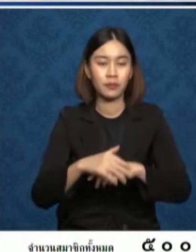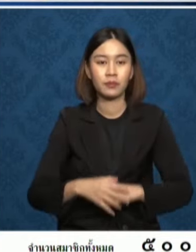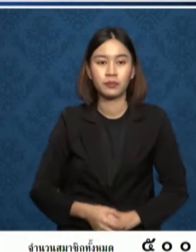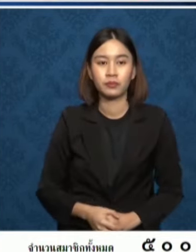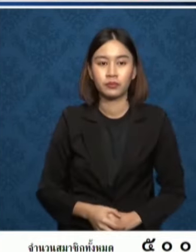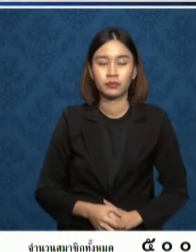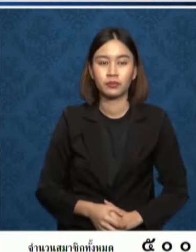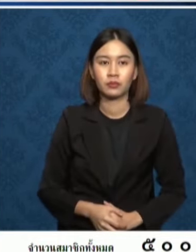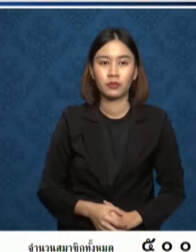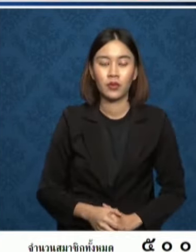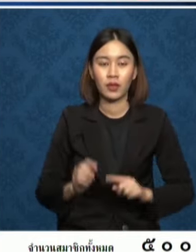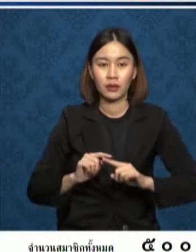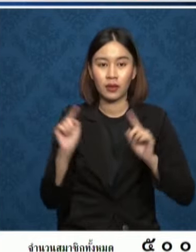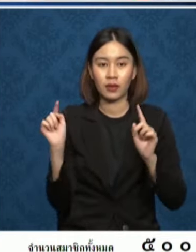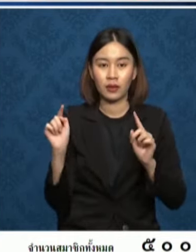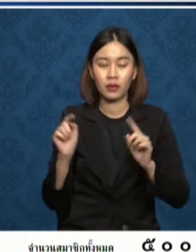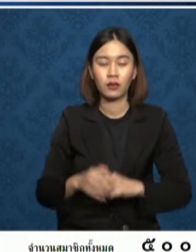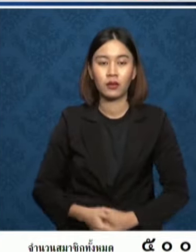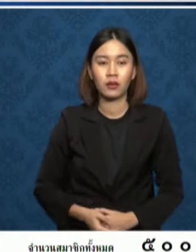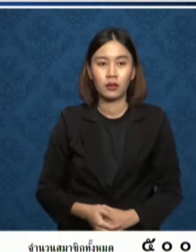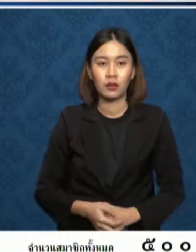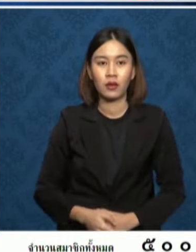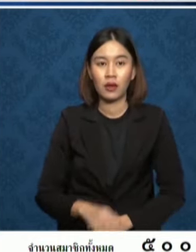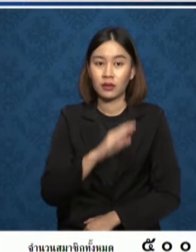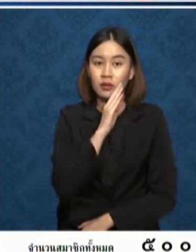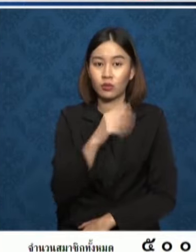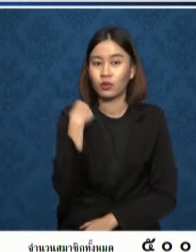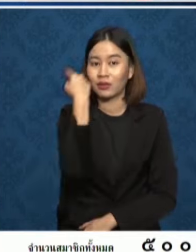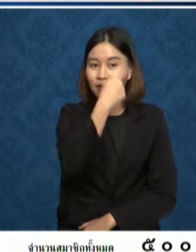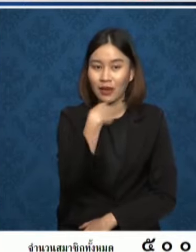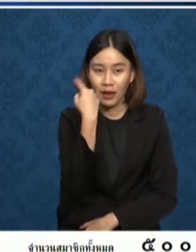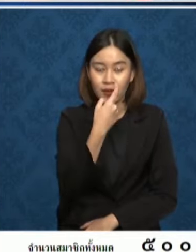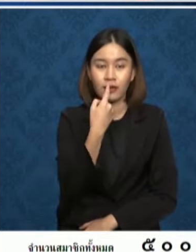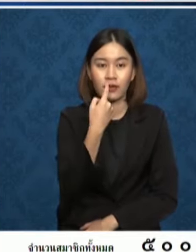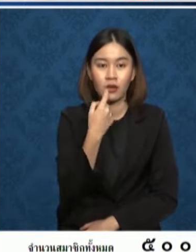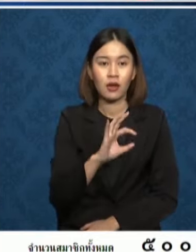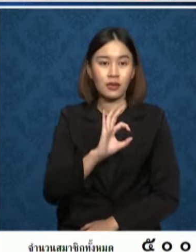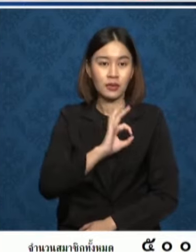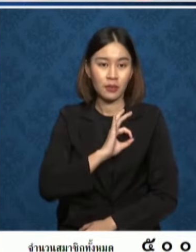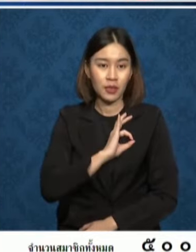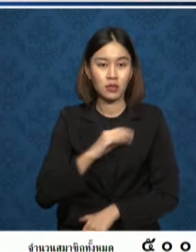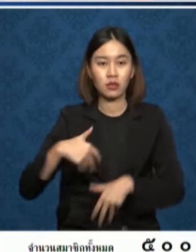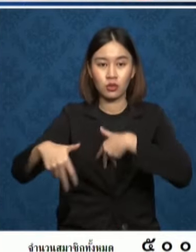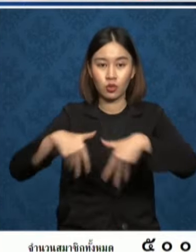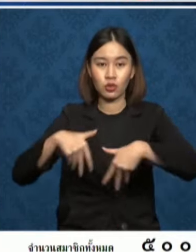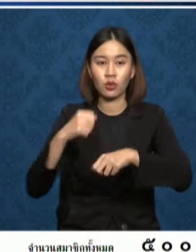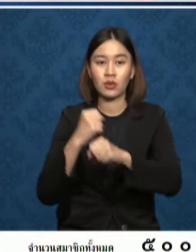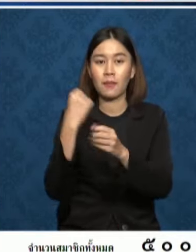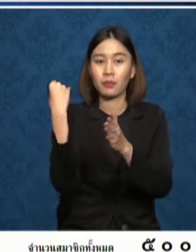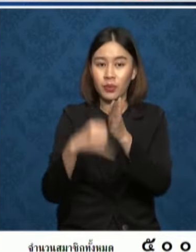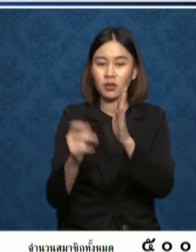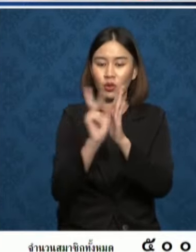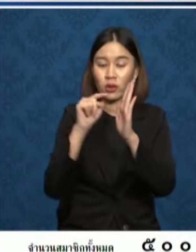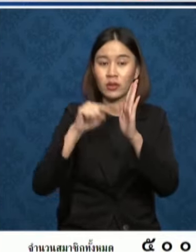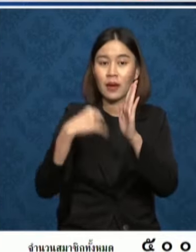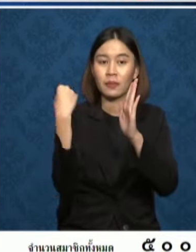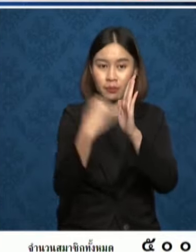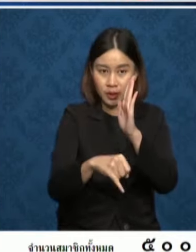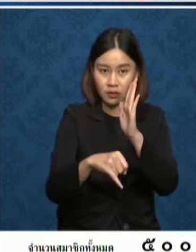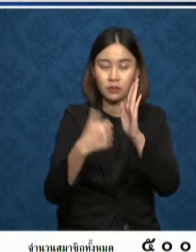ครับแต่หากผู้ใดนะครับหรือแม้กระทั่งสมาชิกของชุมชนทำผิดเงื่อนไข